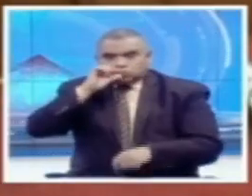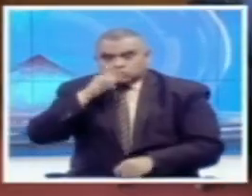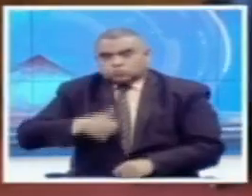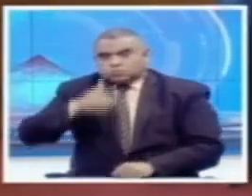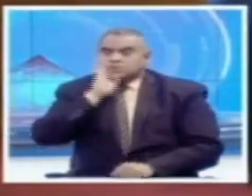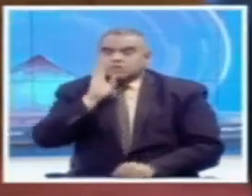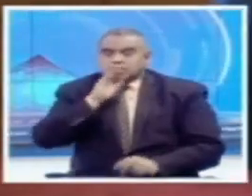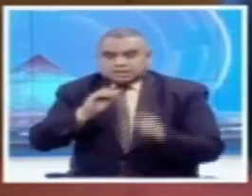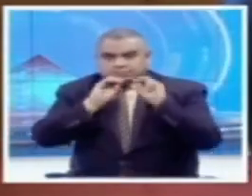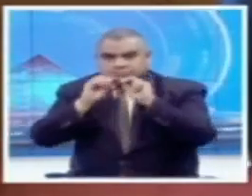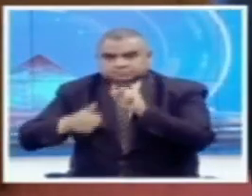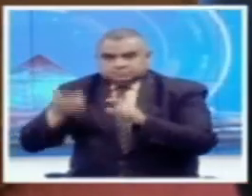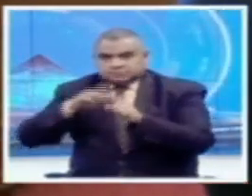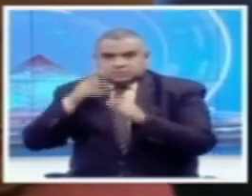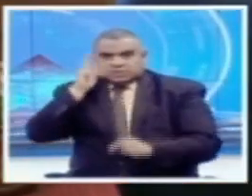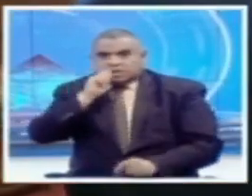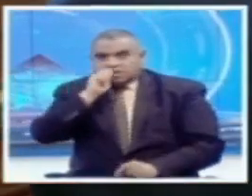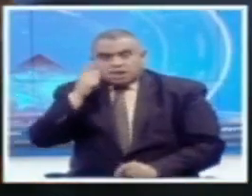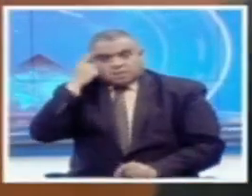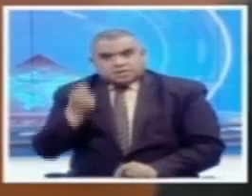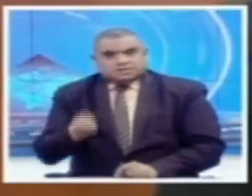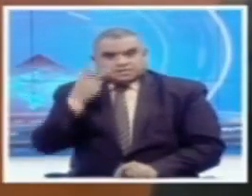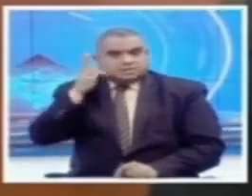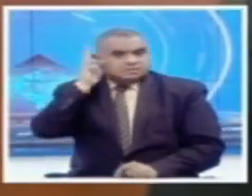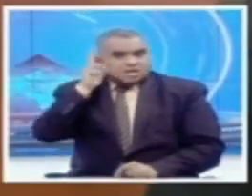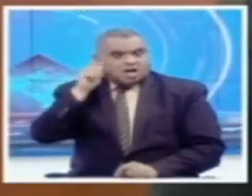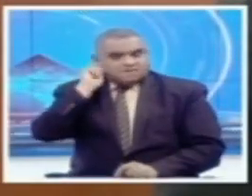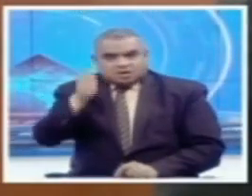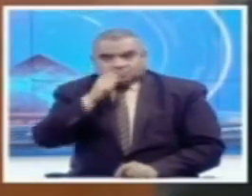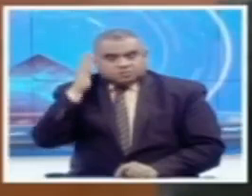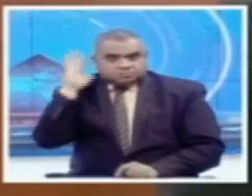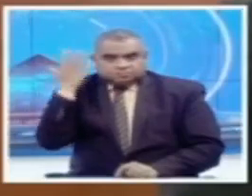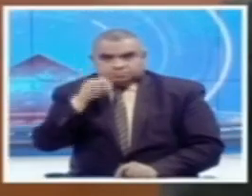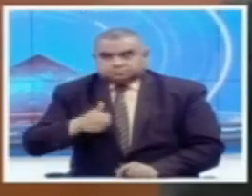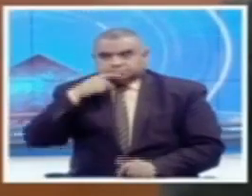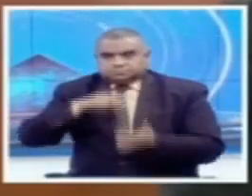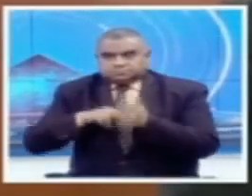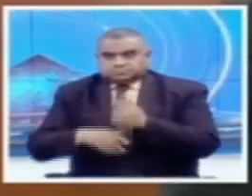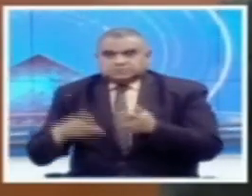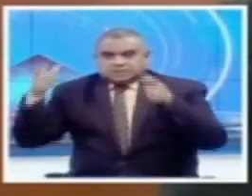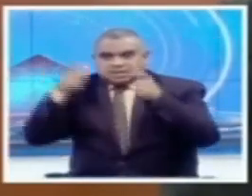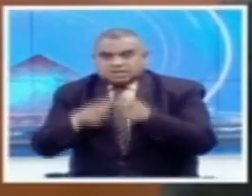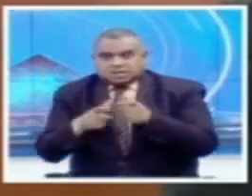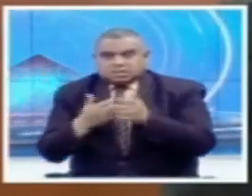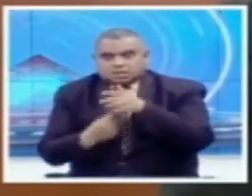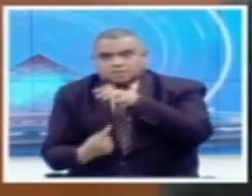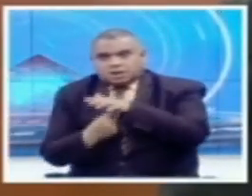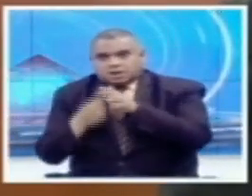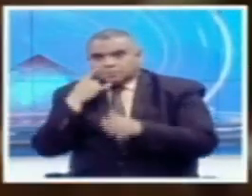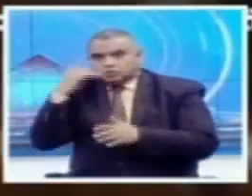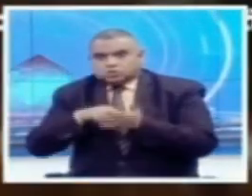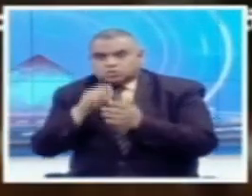معانا، عدد كبير من السادة الإعلاميين والصحفيين موجودين هنا في الورشة. أعتقد أن هي حاجة وإضافة كبيرة من جانب أكاديمية الشرطة لينا